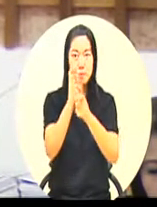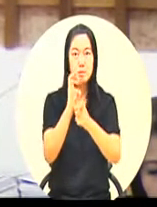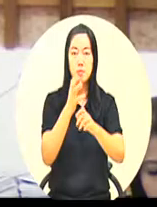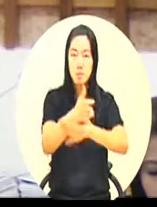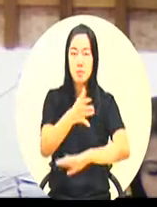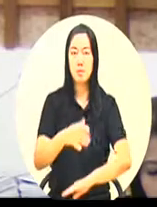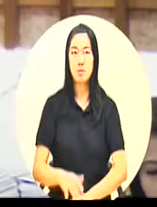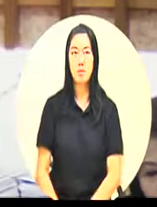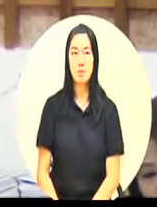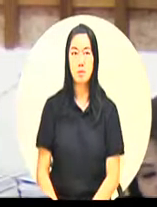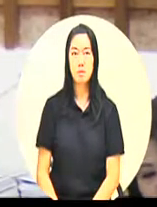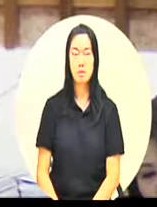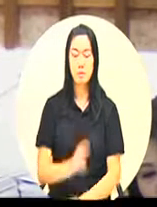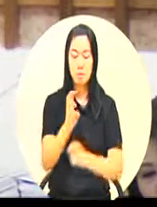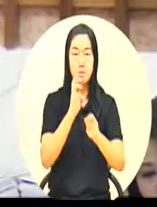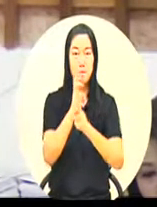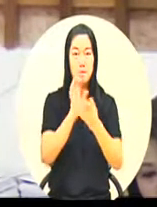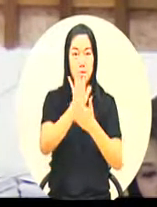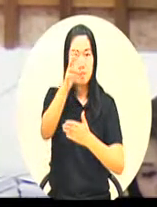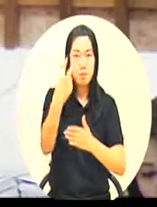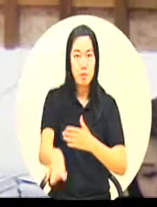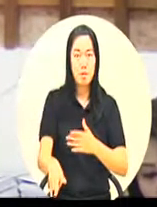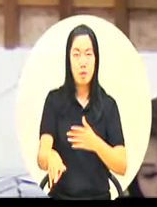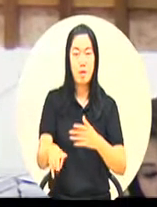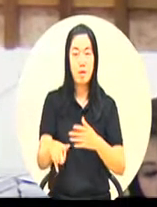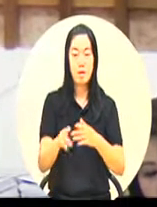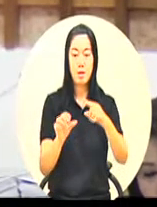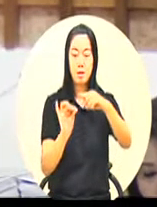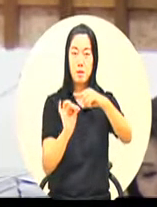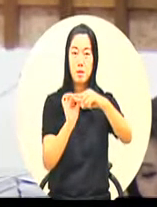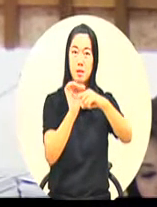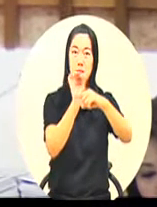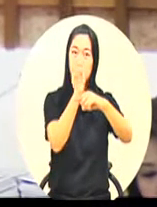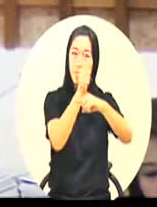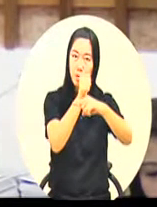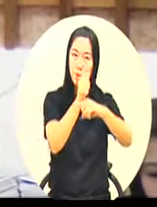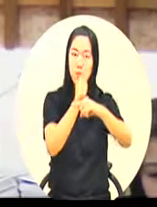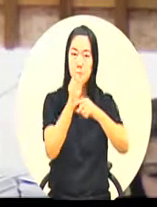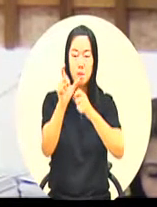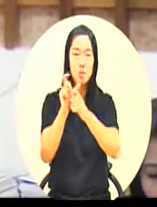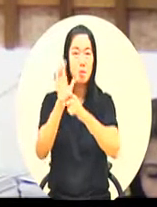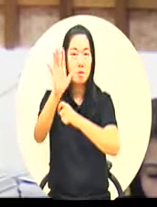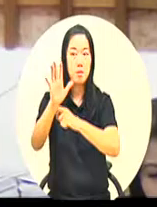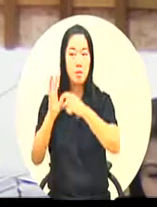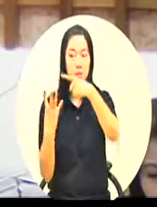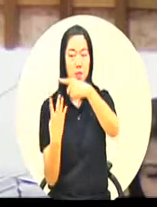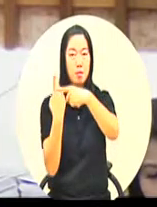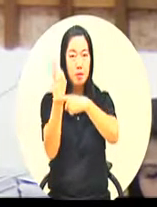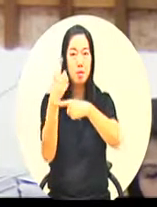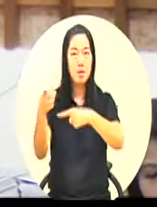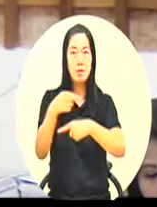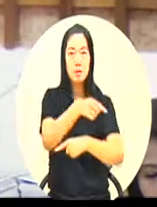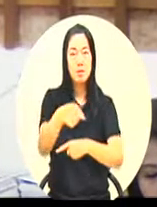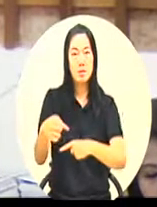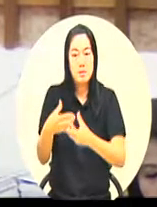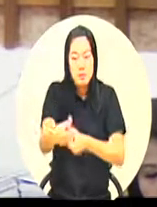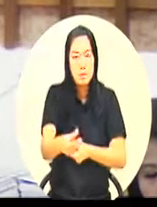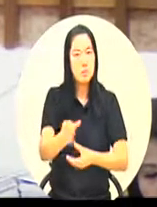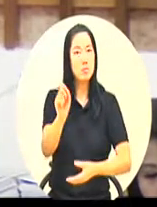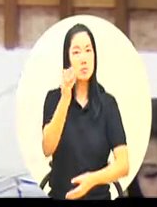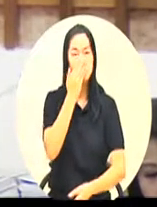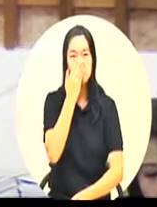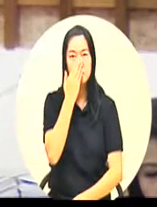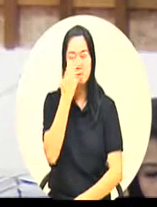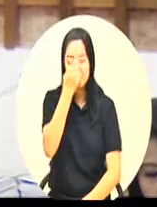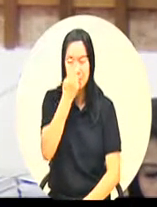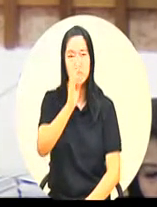量啊，30年以后还有一半，60年以后还有四分之一。 你不敢跟他赌博啦齁。那我们提